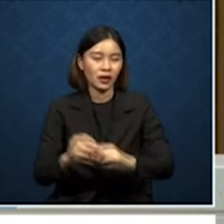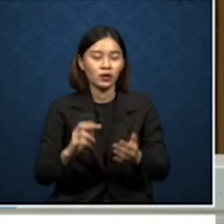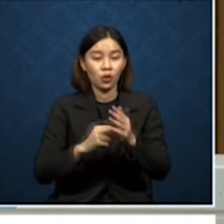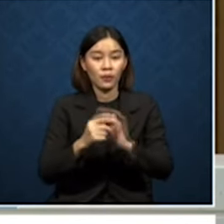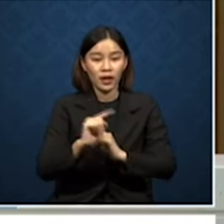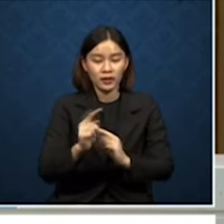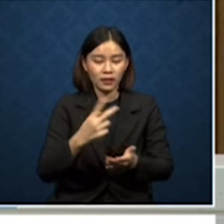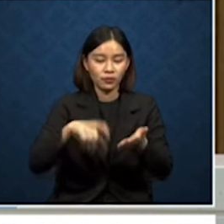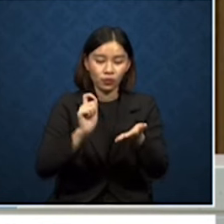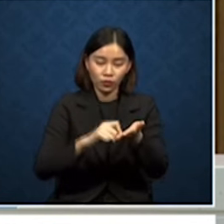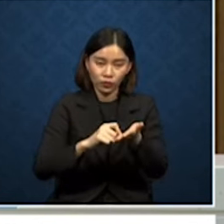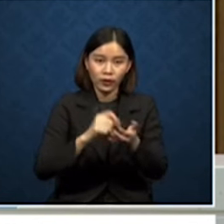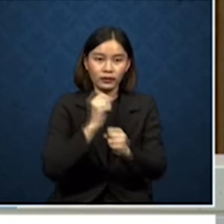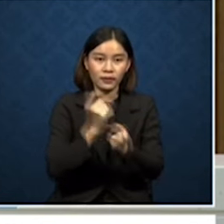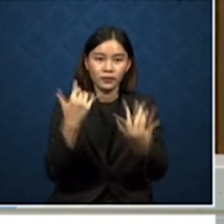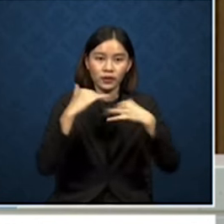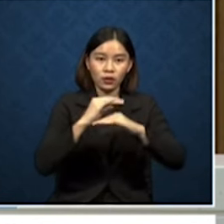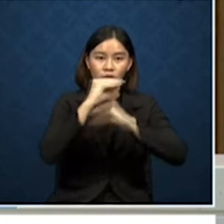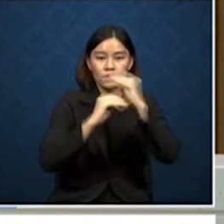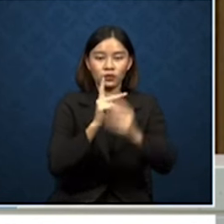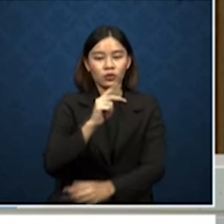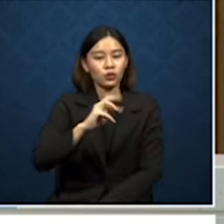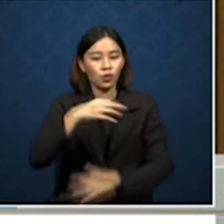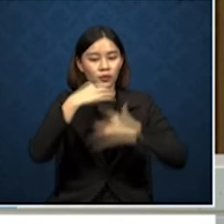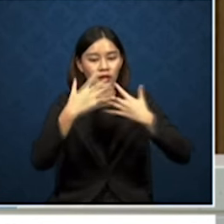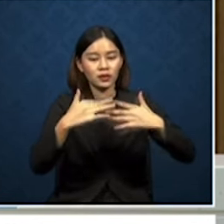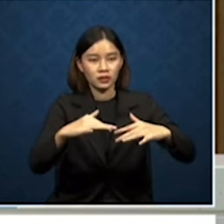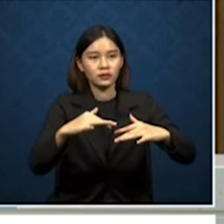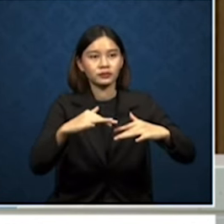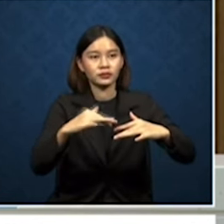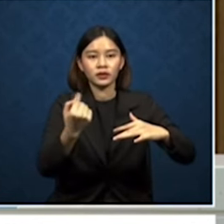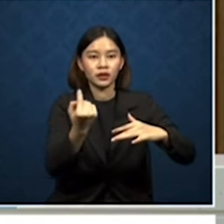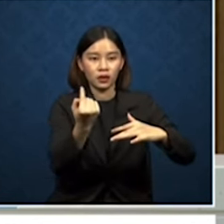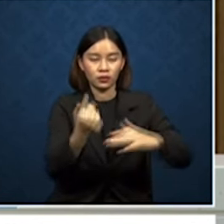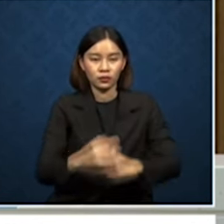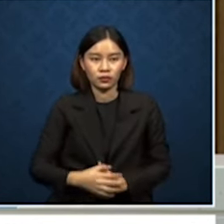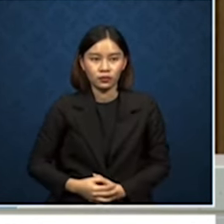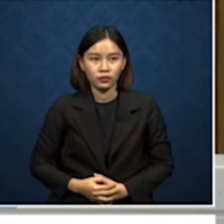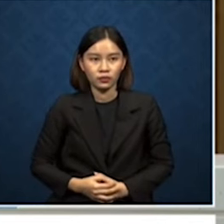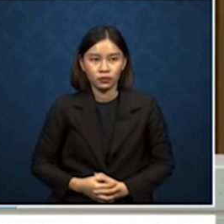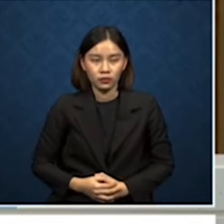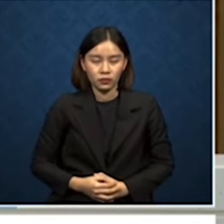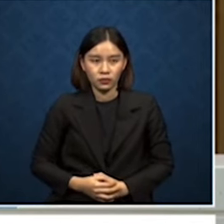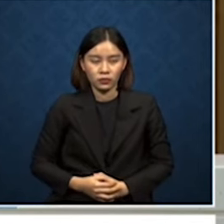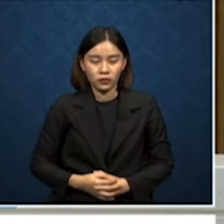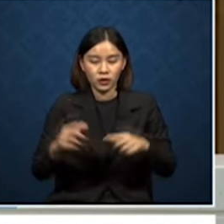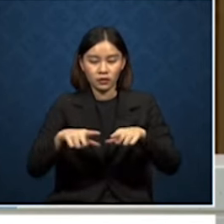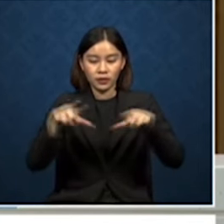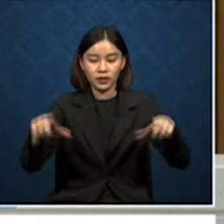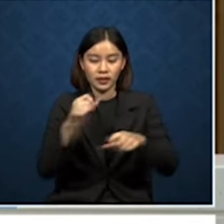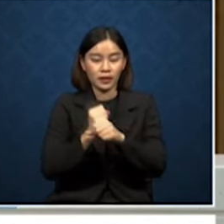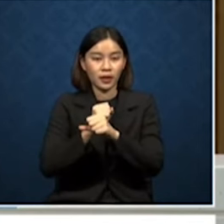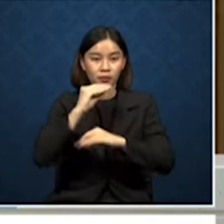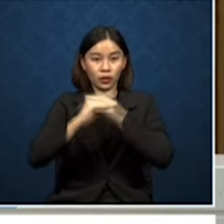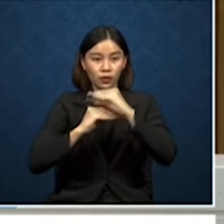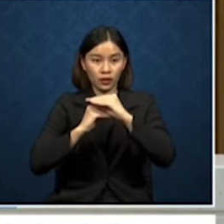พียงอนุมัติให้ร่วมดำเนินโครงการกับกรมทรัพยากรทางทะเลและชายฝั่งเท่านั้นพื้นที่ดำเนินการโคร